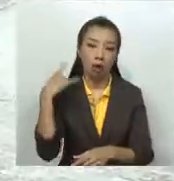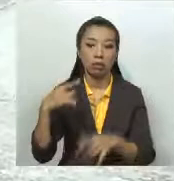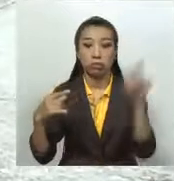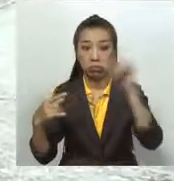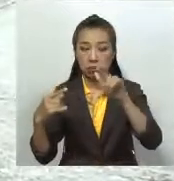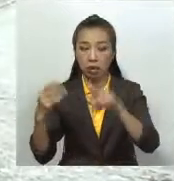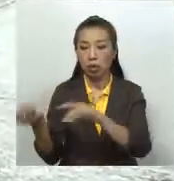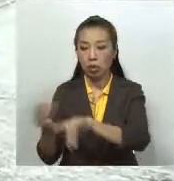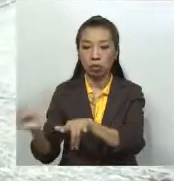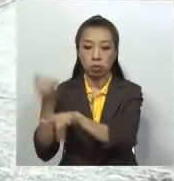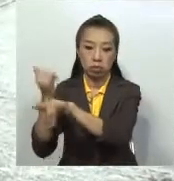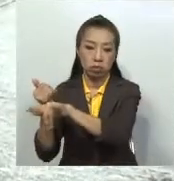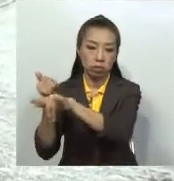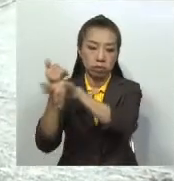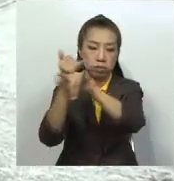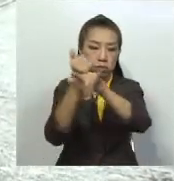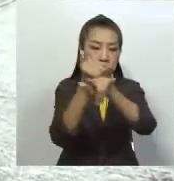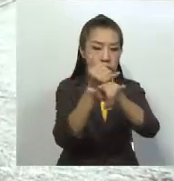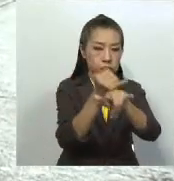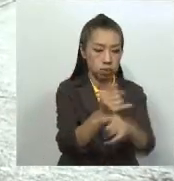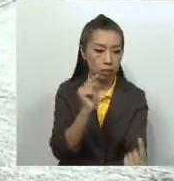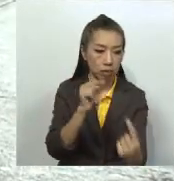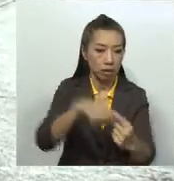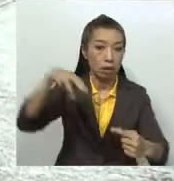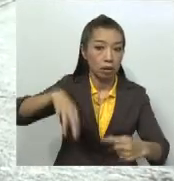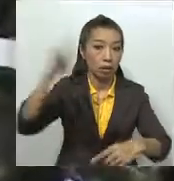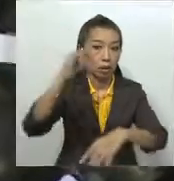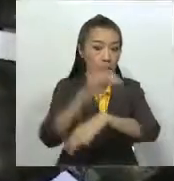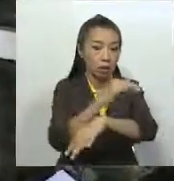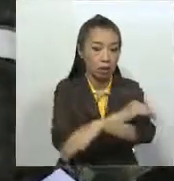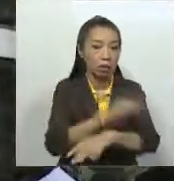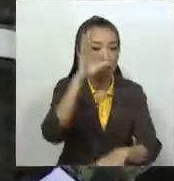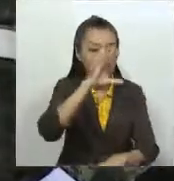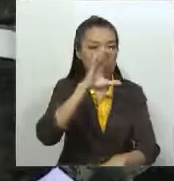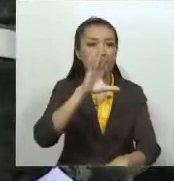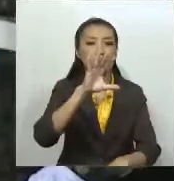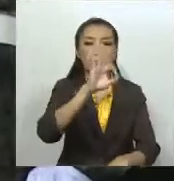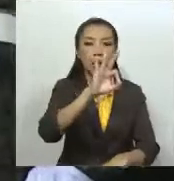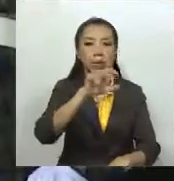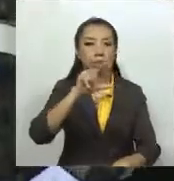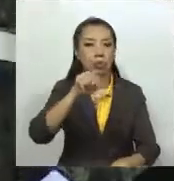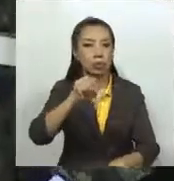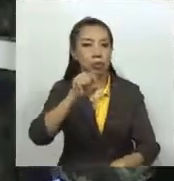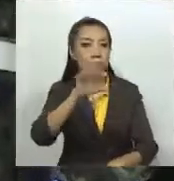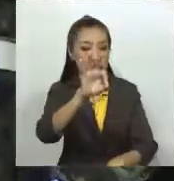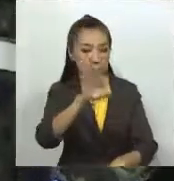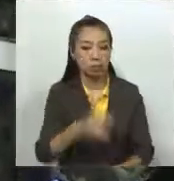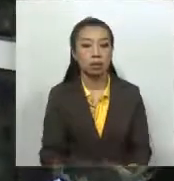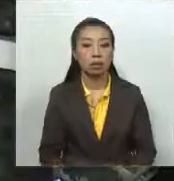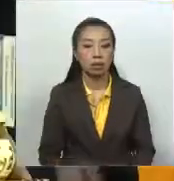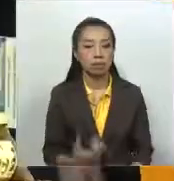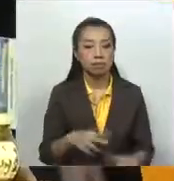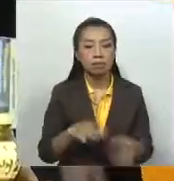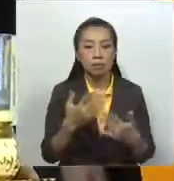านสุวรรณภูมิเมื่อวานนี้เวลา 23:19 นครับโดยมีนายดอนปรมัตถ์วินัยรัฐมนตรีว่าการกระทรวงการต่างประเท